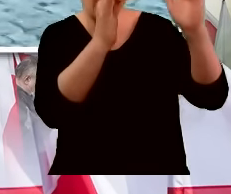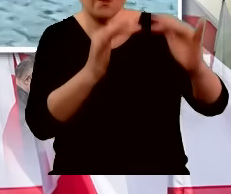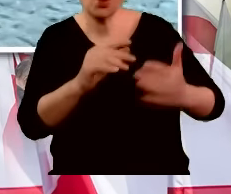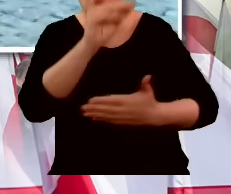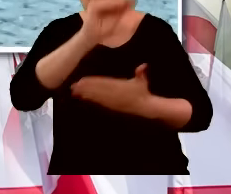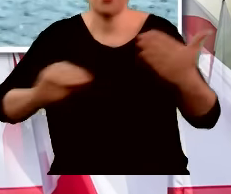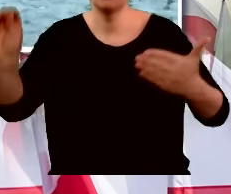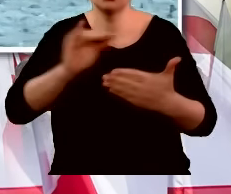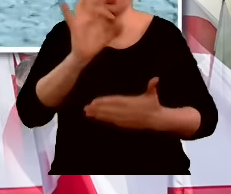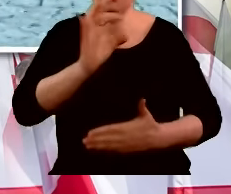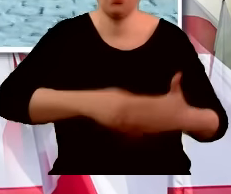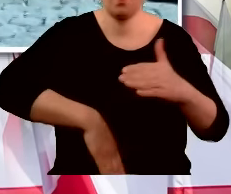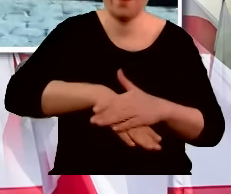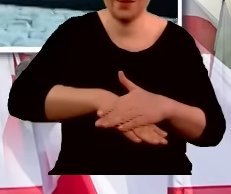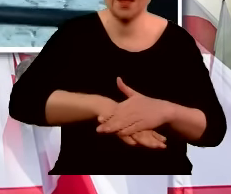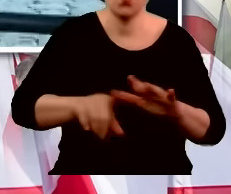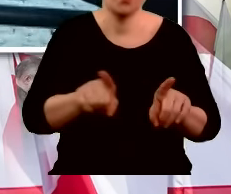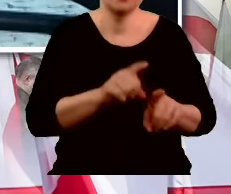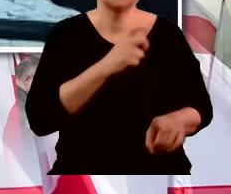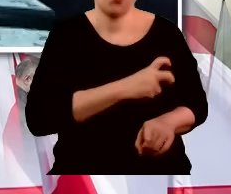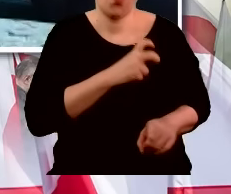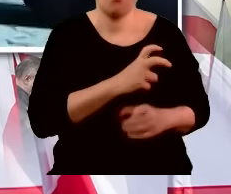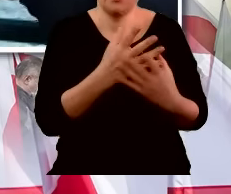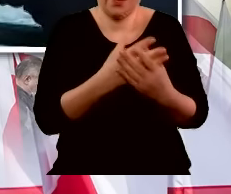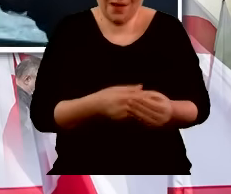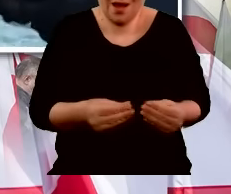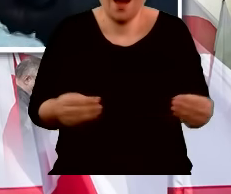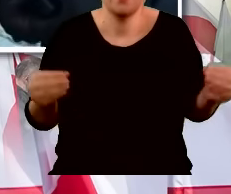mandaty. No de facto wygasił je pan marszałek Hołownia, ale w wyniku